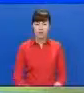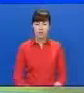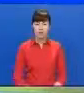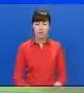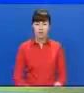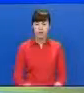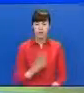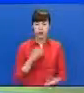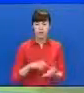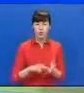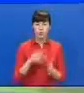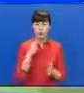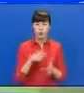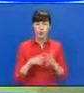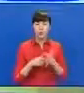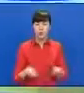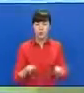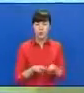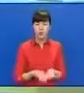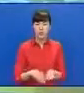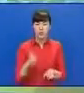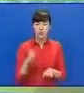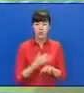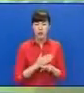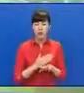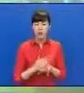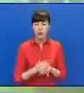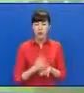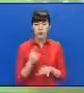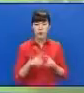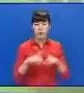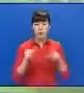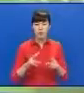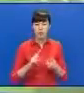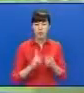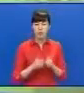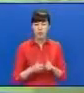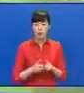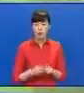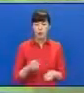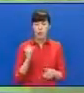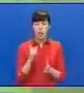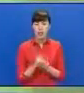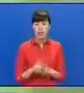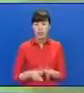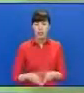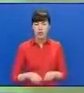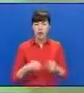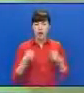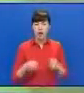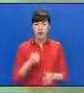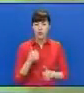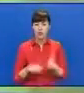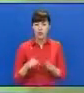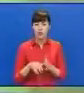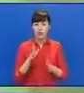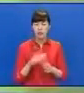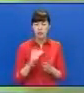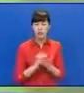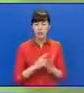Ұлт жоспарында көрсетілген талаптарға сәйкес Б корпусындағылар бір мекемеден екінші мекемеге ауысқанда міндетті түрде ашық конкурстан өтеді. Бірақ бұл ереже